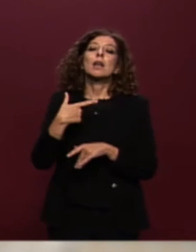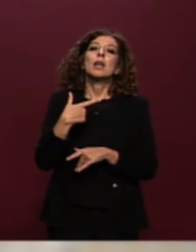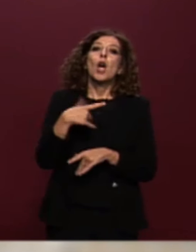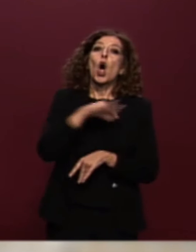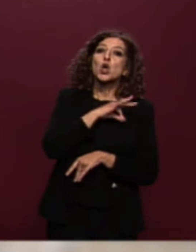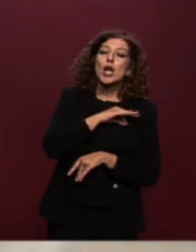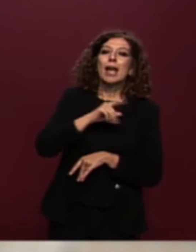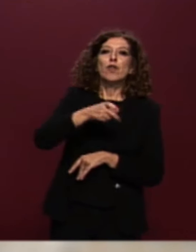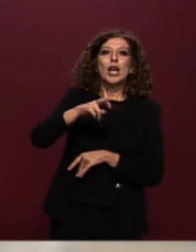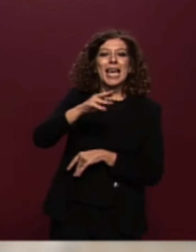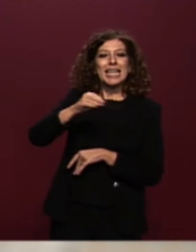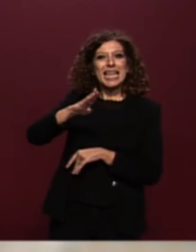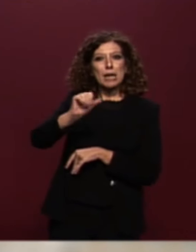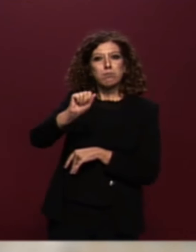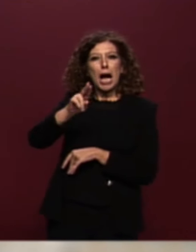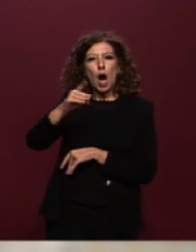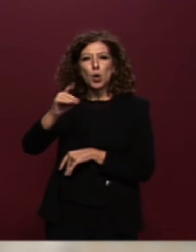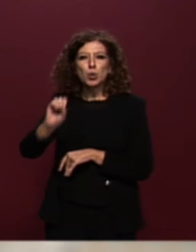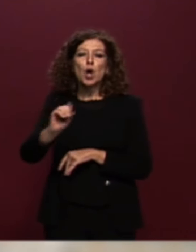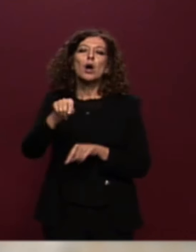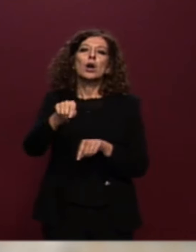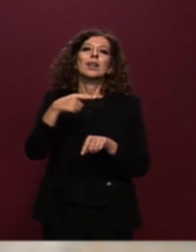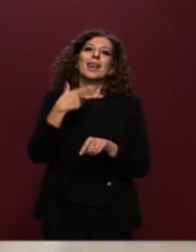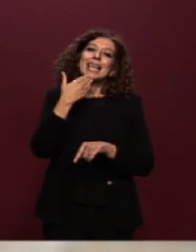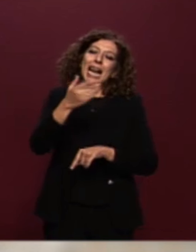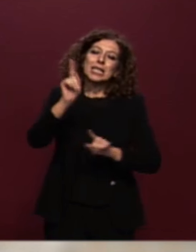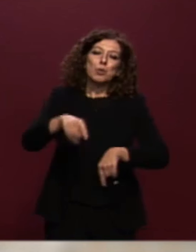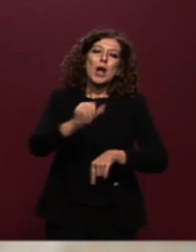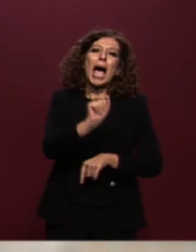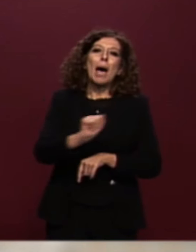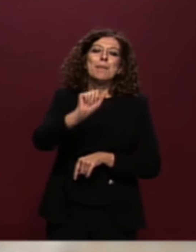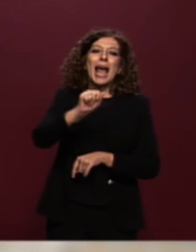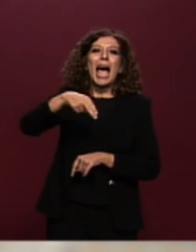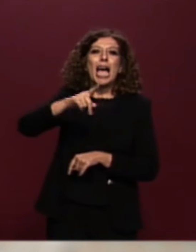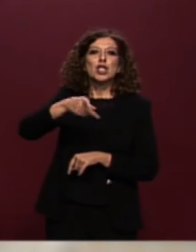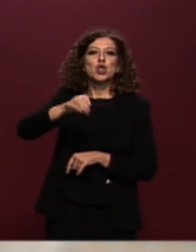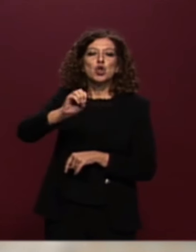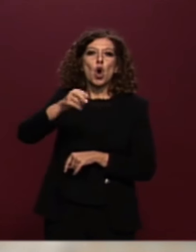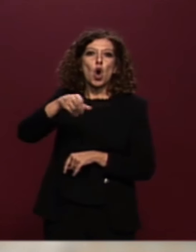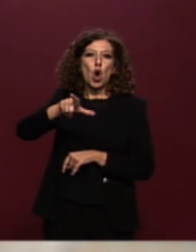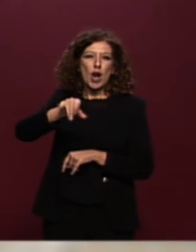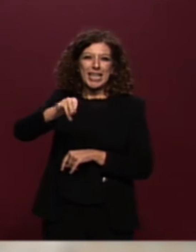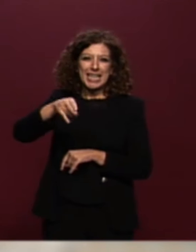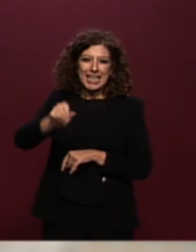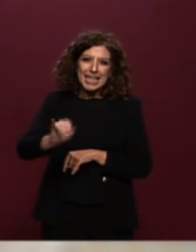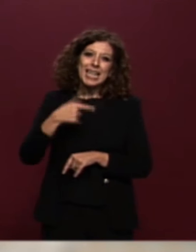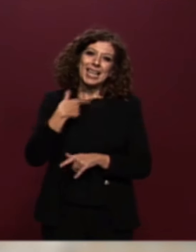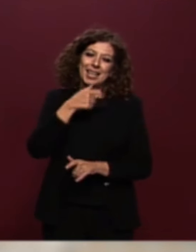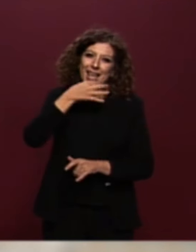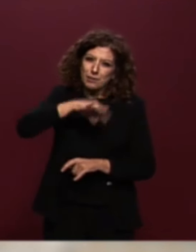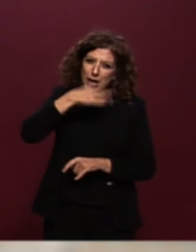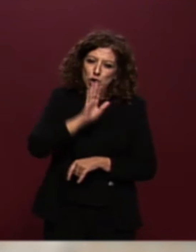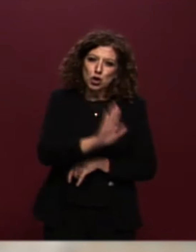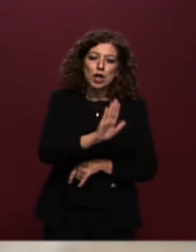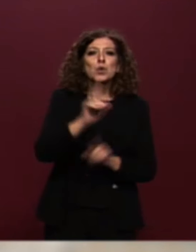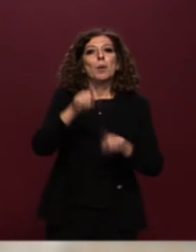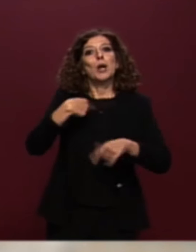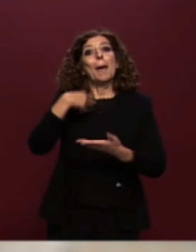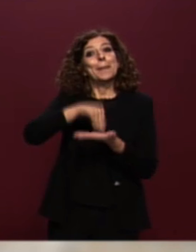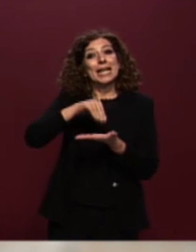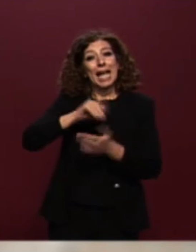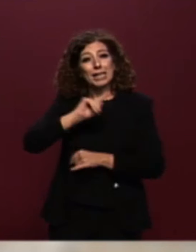ad Ambrangiolini per il suo toccante intervento e naturalmente a tutte le autorità presenti e un abbraccio ai familiari delle vittime, con